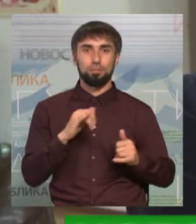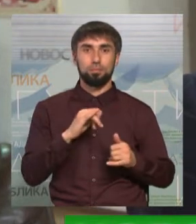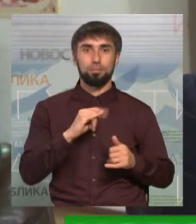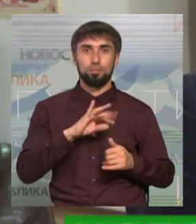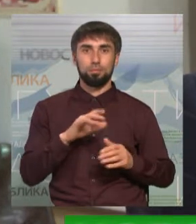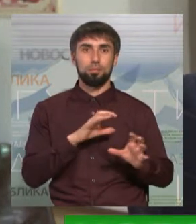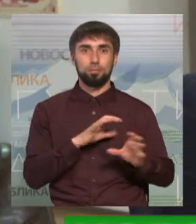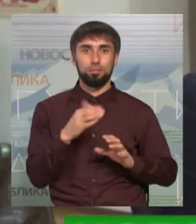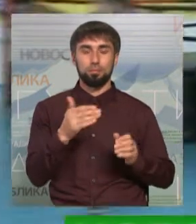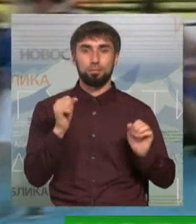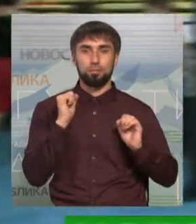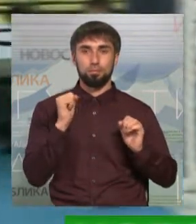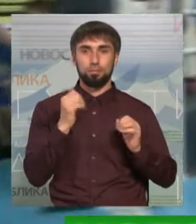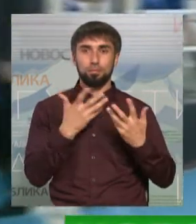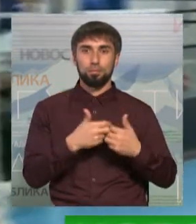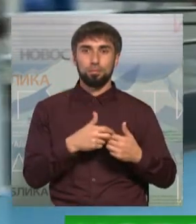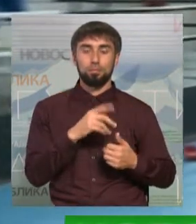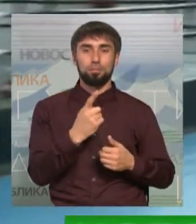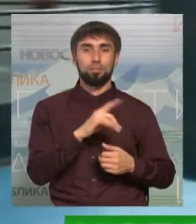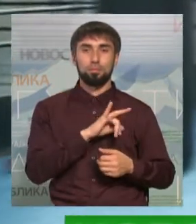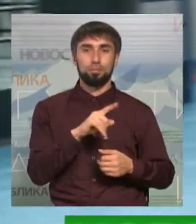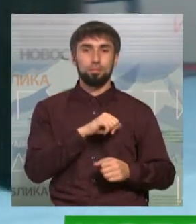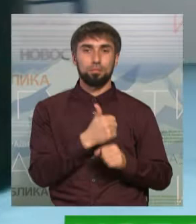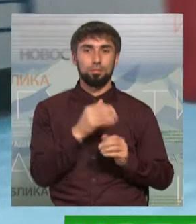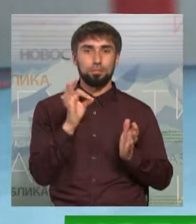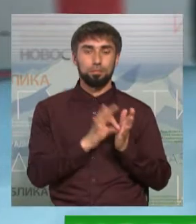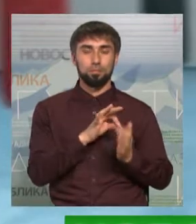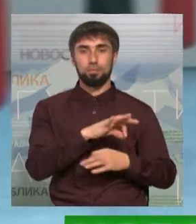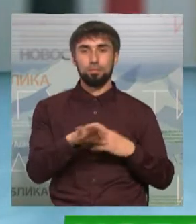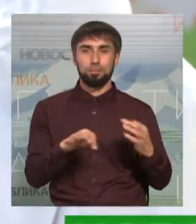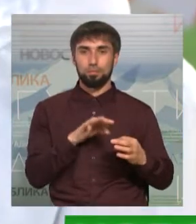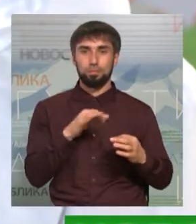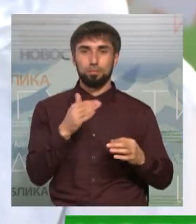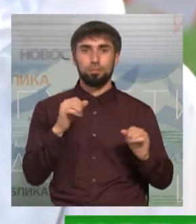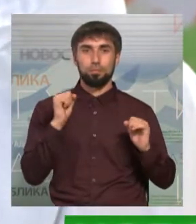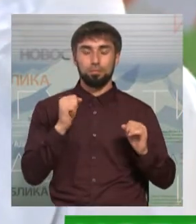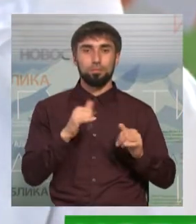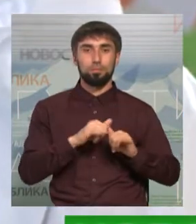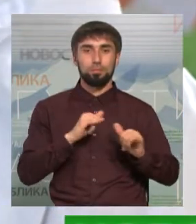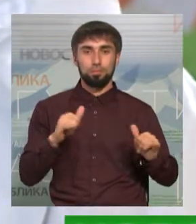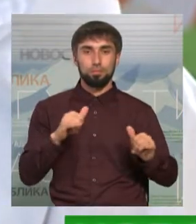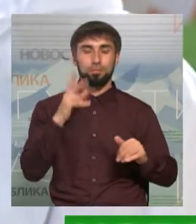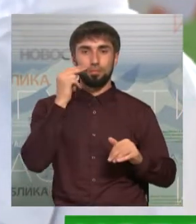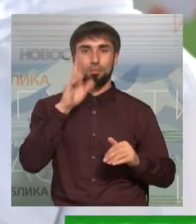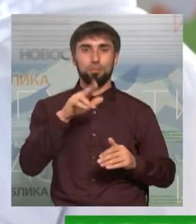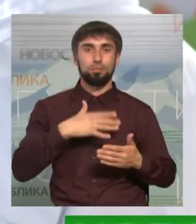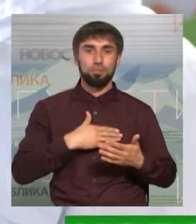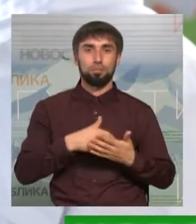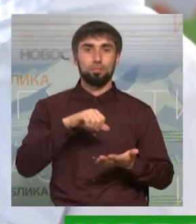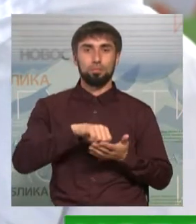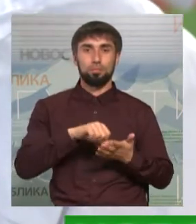обеспечения этими спортивными сооружениями. Одна из главных целей проекта «Спорт. Норма жизни» – увеличить число активно занимающихся спортом